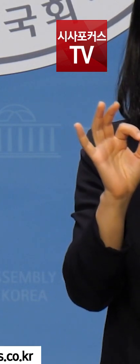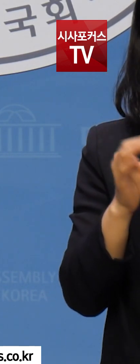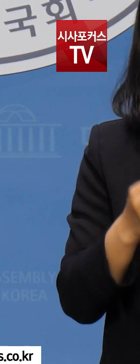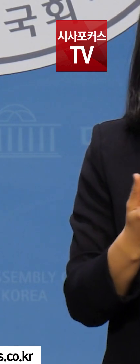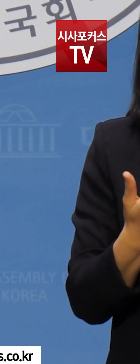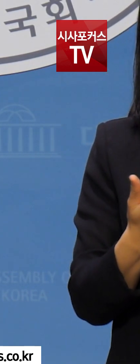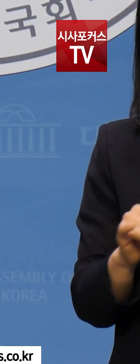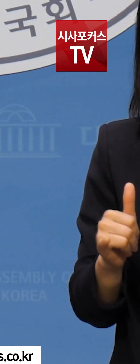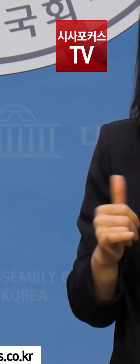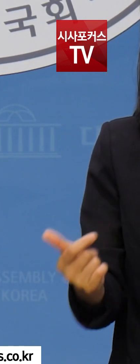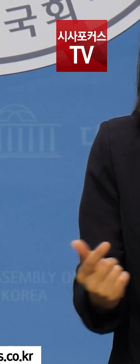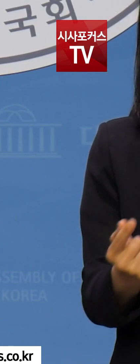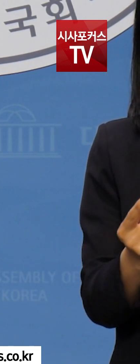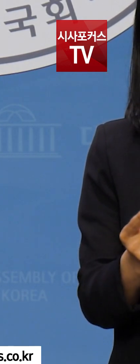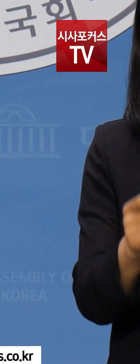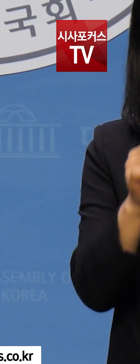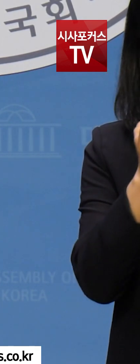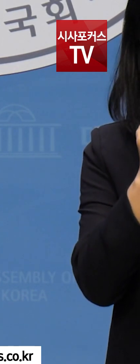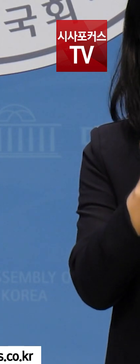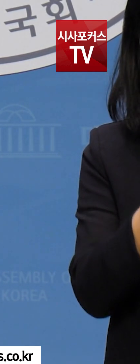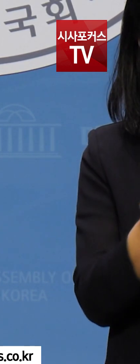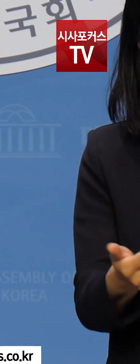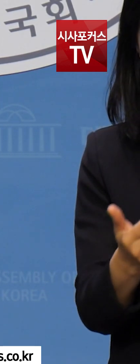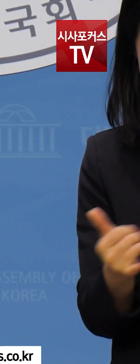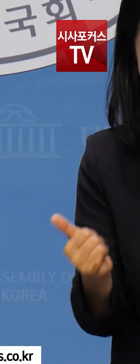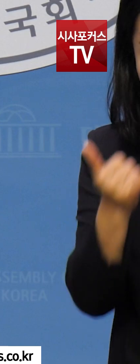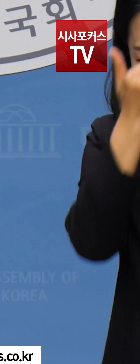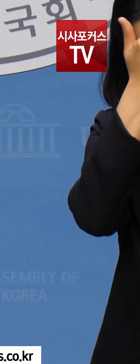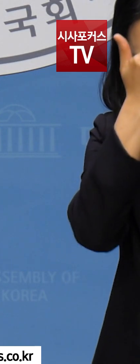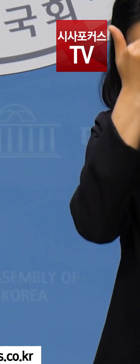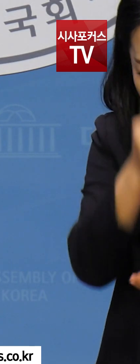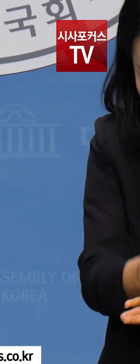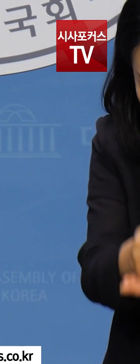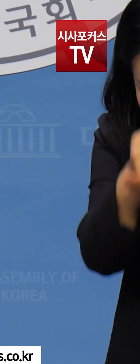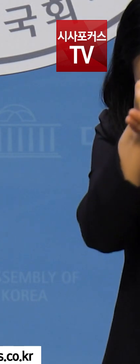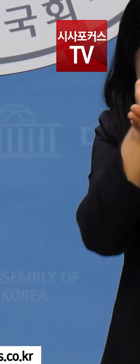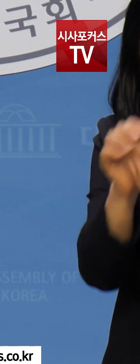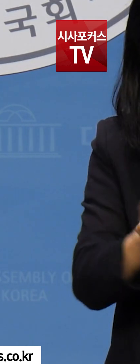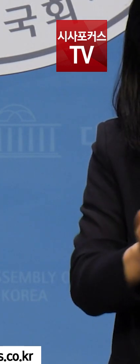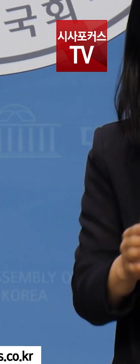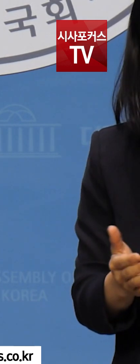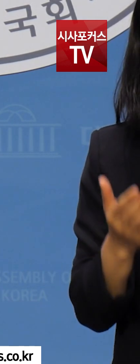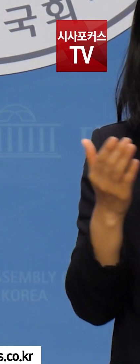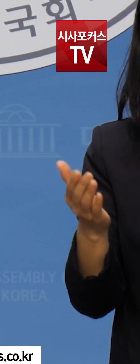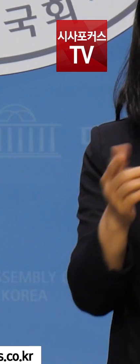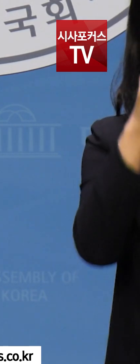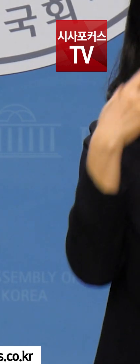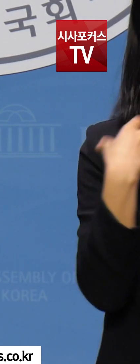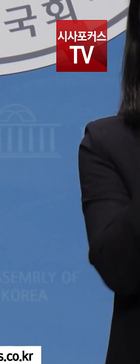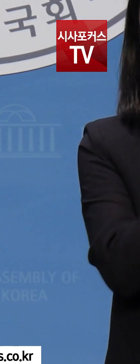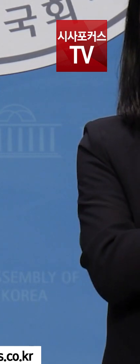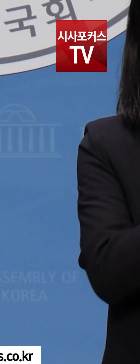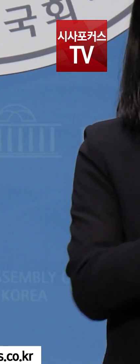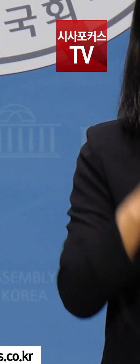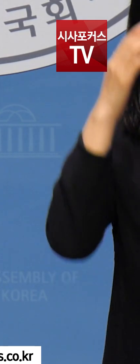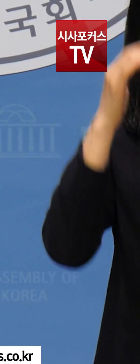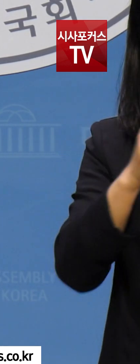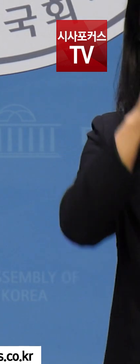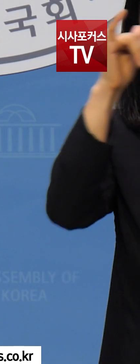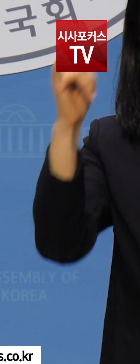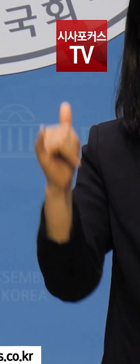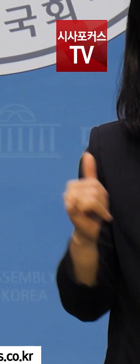품으로 돌아갈 수 있도록 정부가 책임과 예우를 다해 주시길 바랍니다. 이것이야말로 우리 사회의